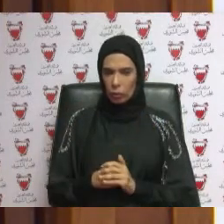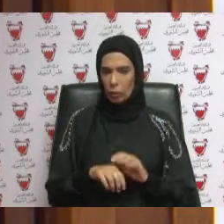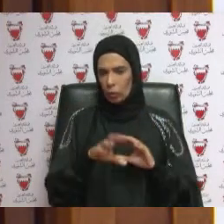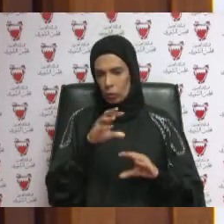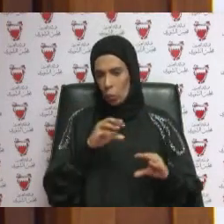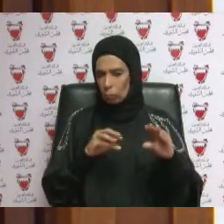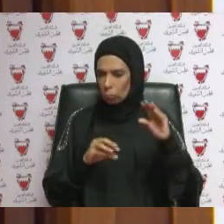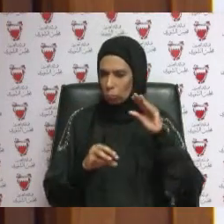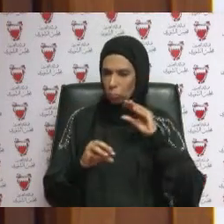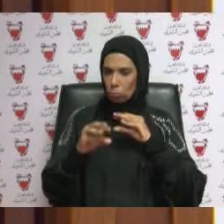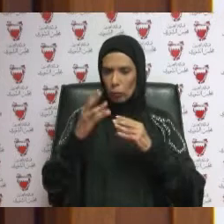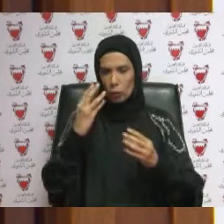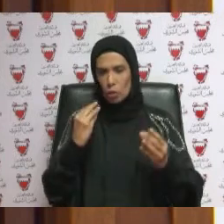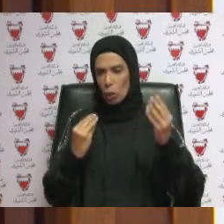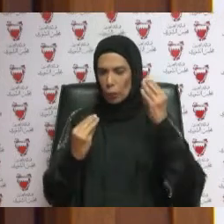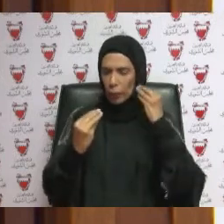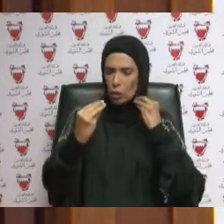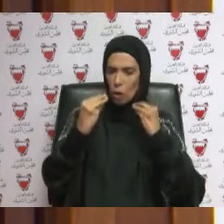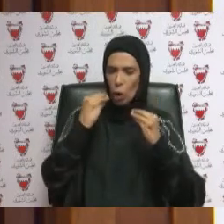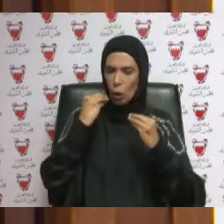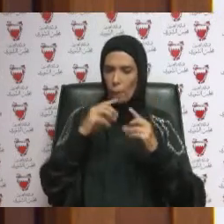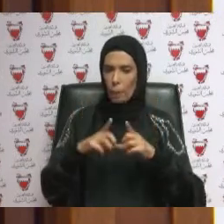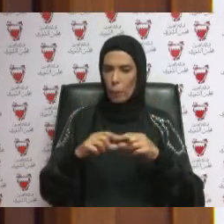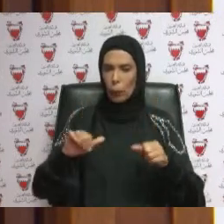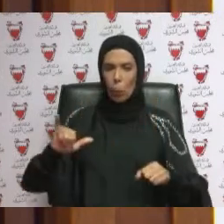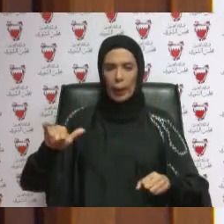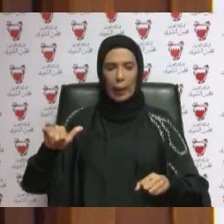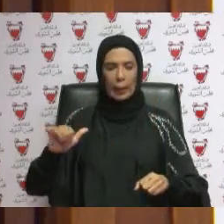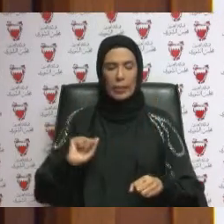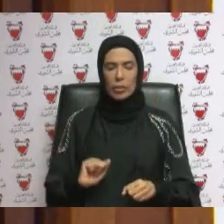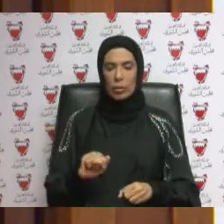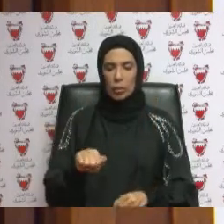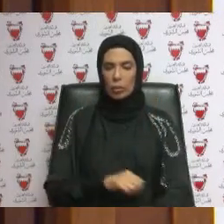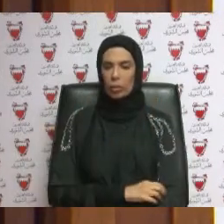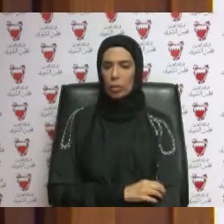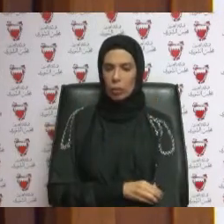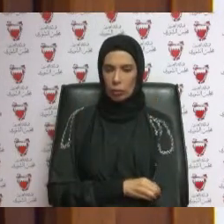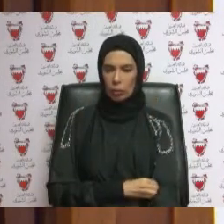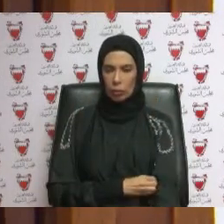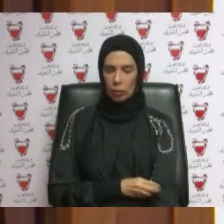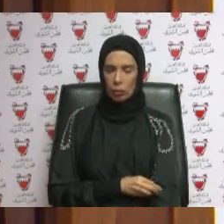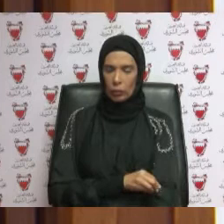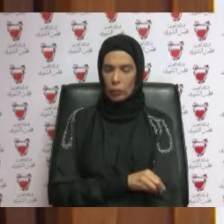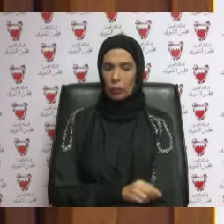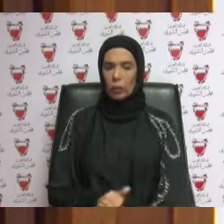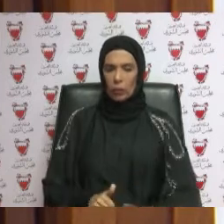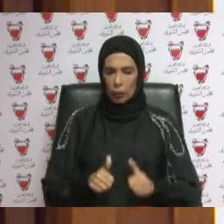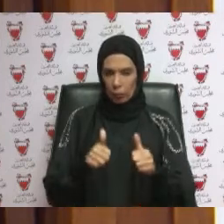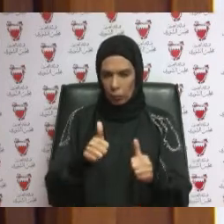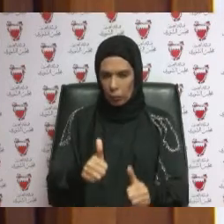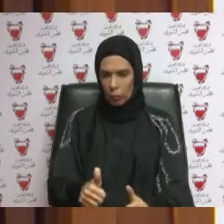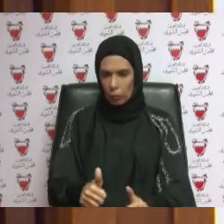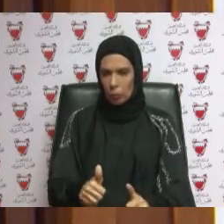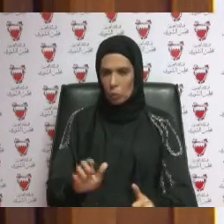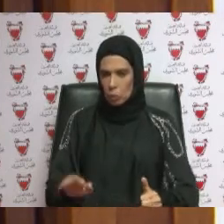دول خليجية مجاورة أو دور مأمول أو أن أي شيء وجدناه، من هنا ينطلق دور المشرع في